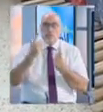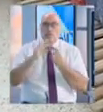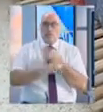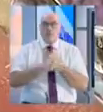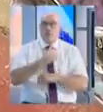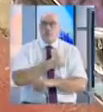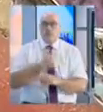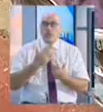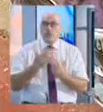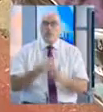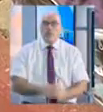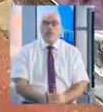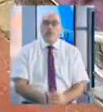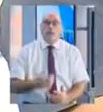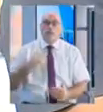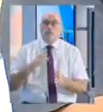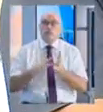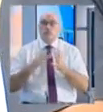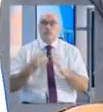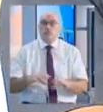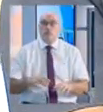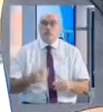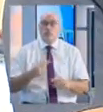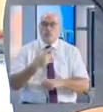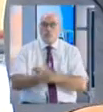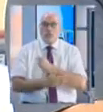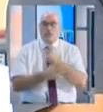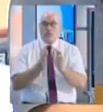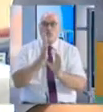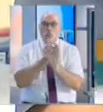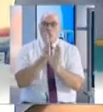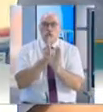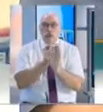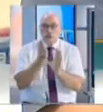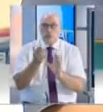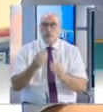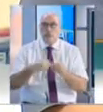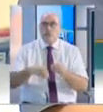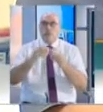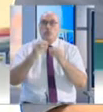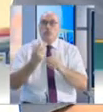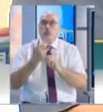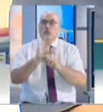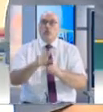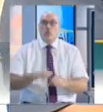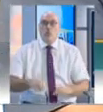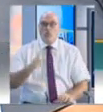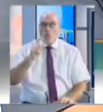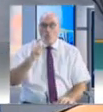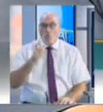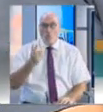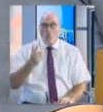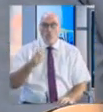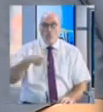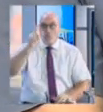8 خليه جواريه، قدمت الدعم النفسي والدعم السيكولوجي للعائلات المتضرره، بالإضافة إلى تقديم مياه معدنية باردة للمتطوعين